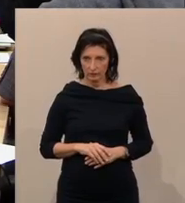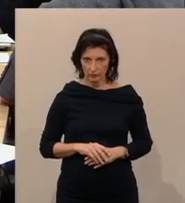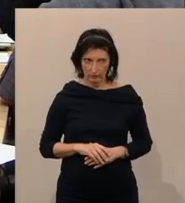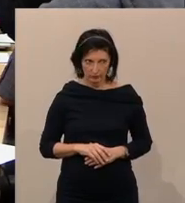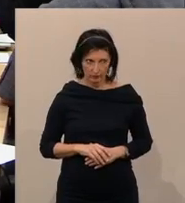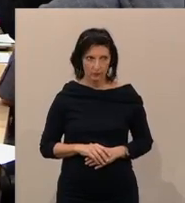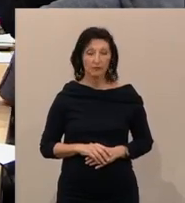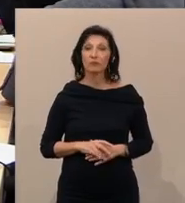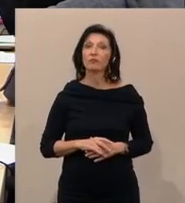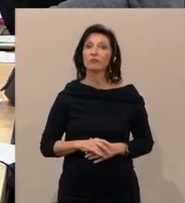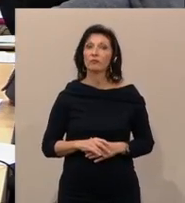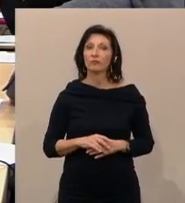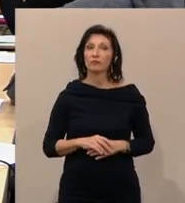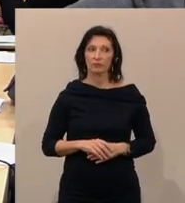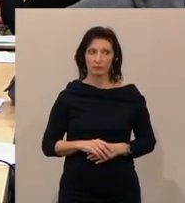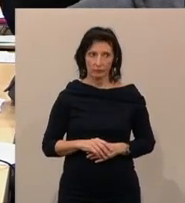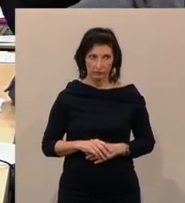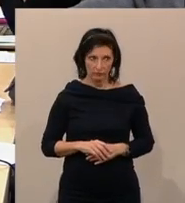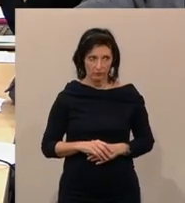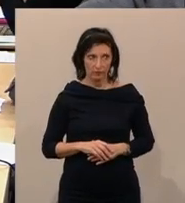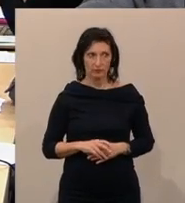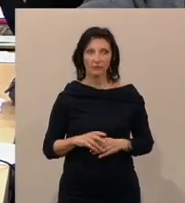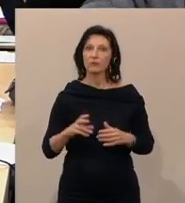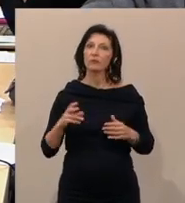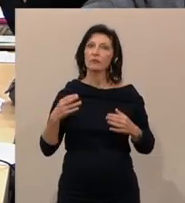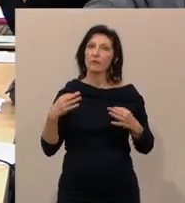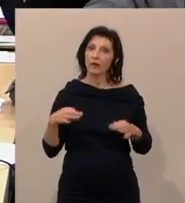nicht gemacht worden, weil das nicht beauftragt gewesen